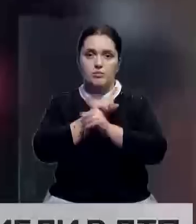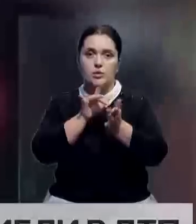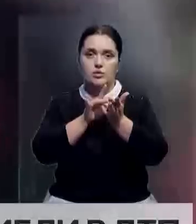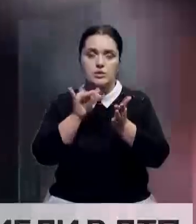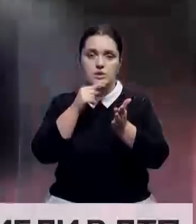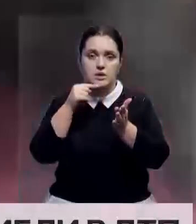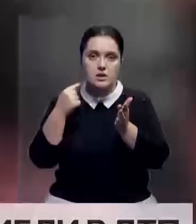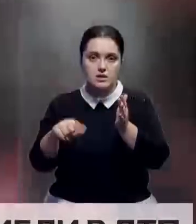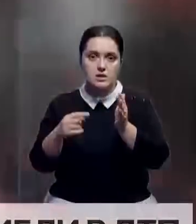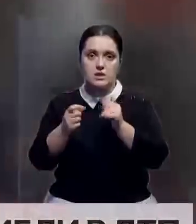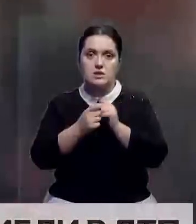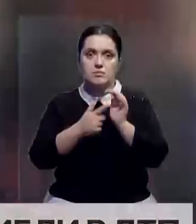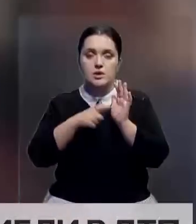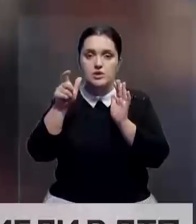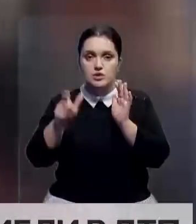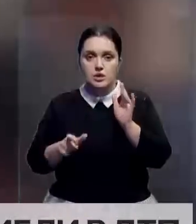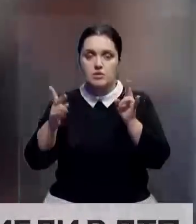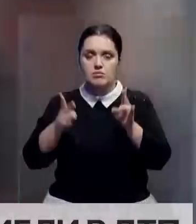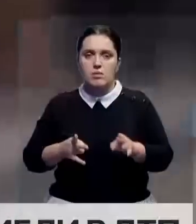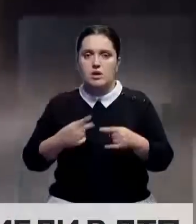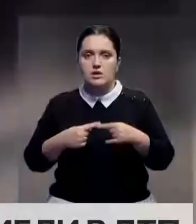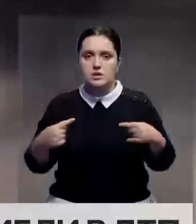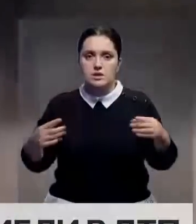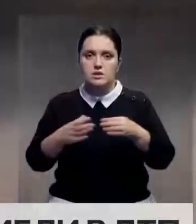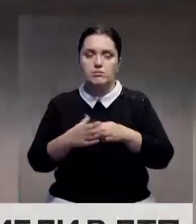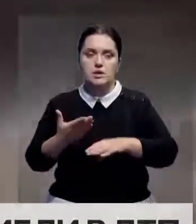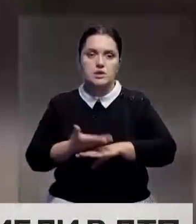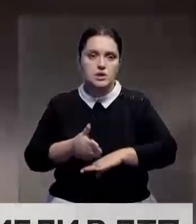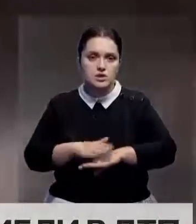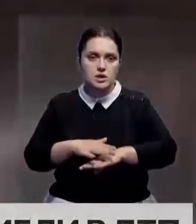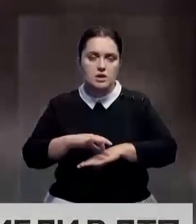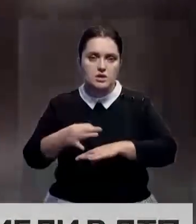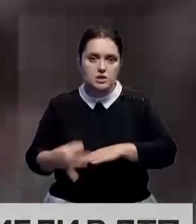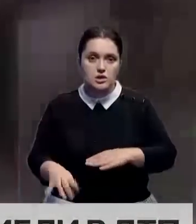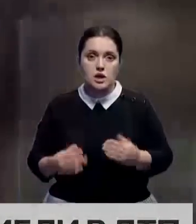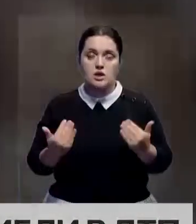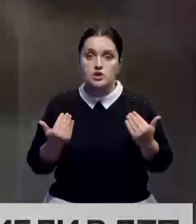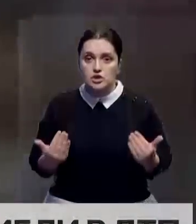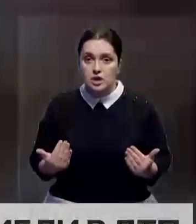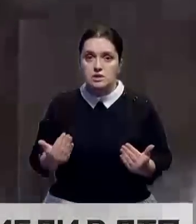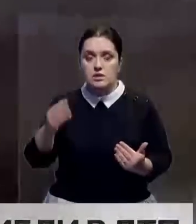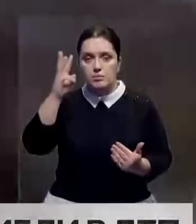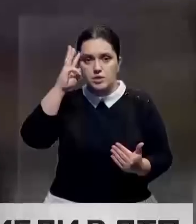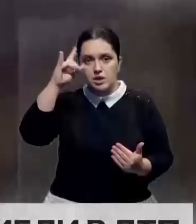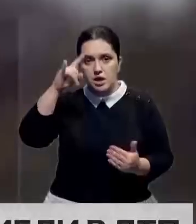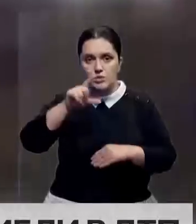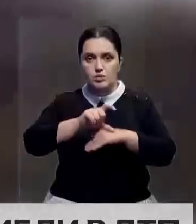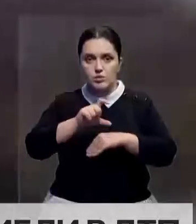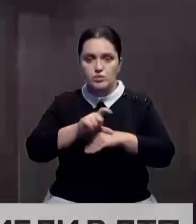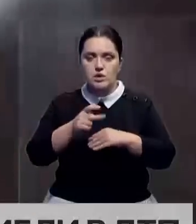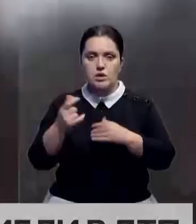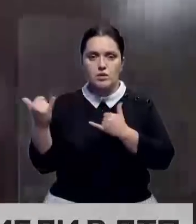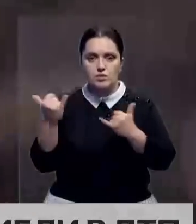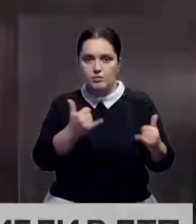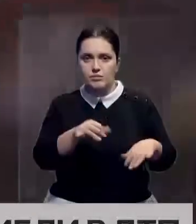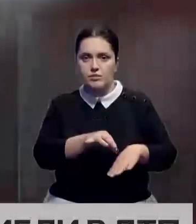из России. Еще 17 человек получили травмы различной степени тяжести. Сейчас посольство Казахстана в Турции занимается